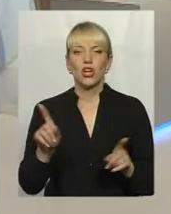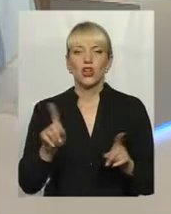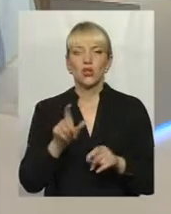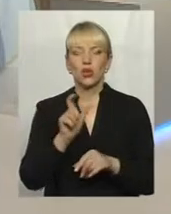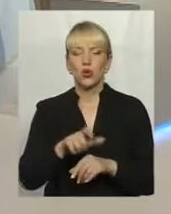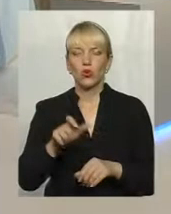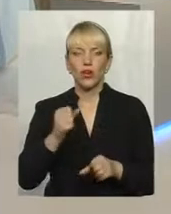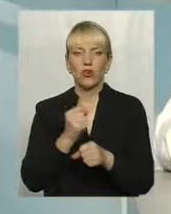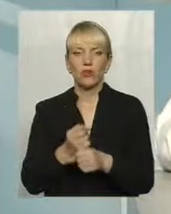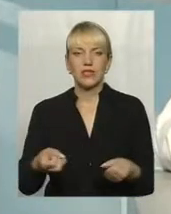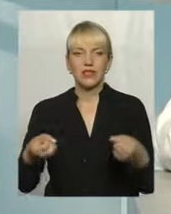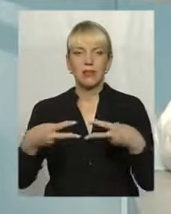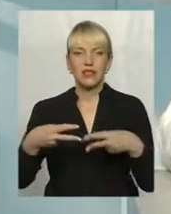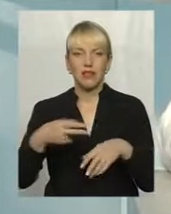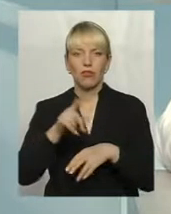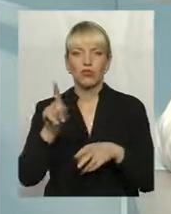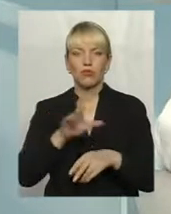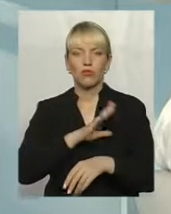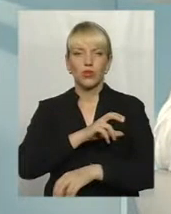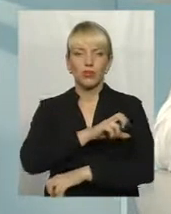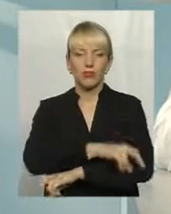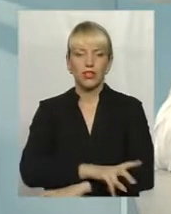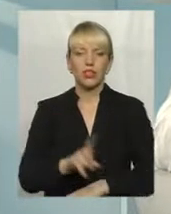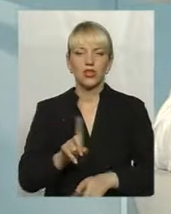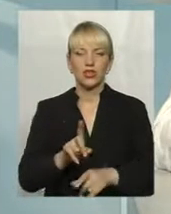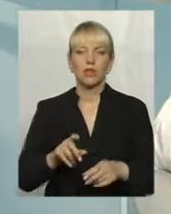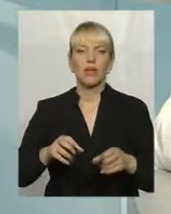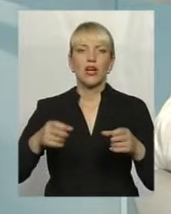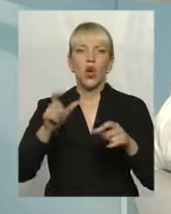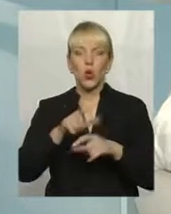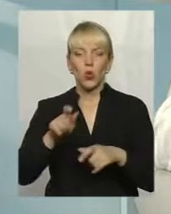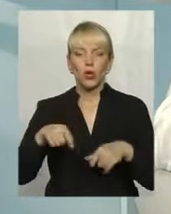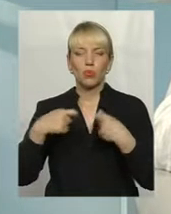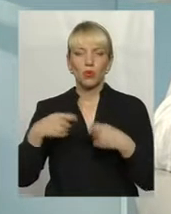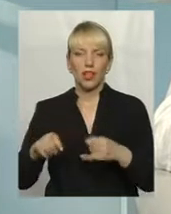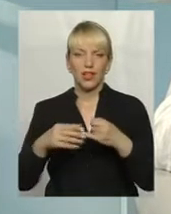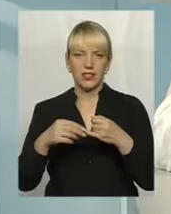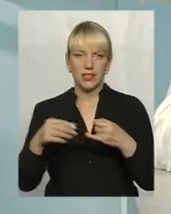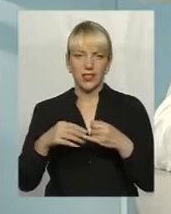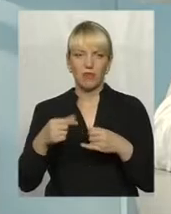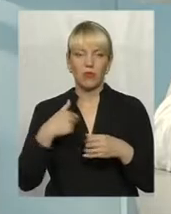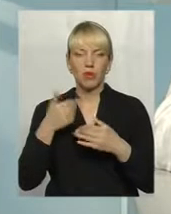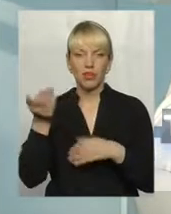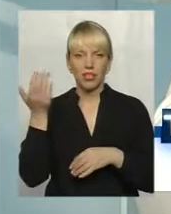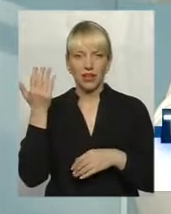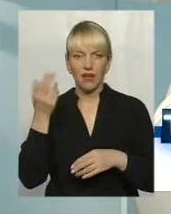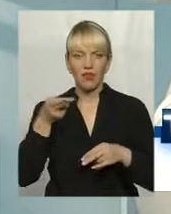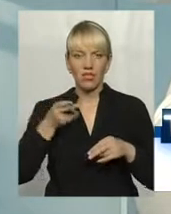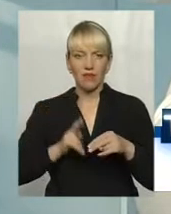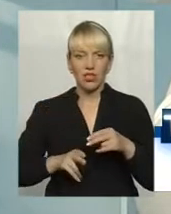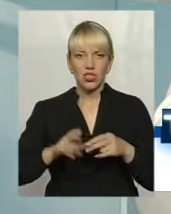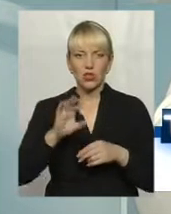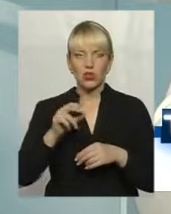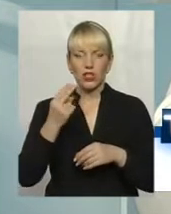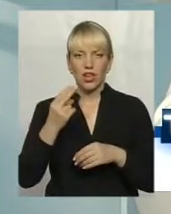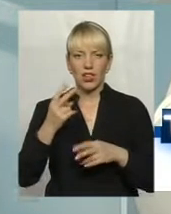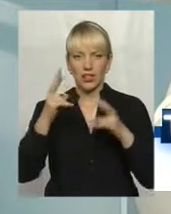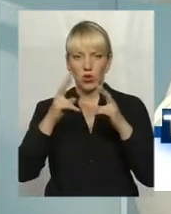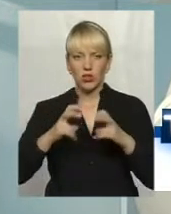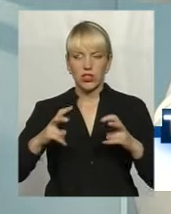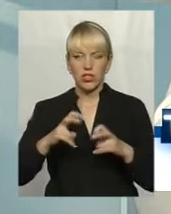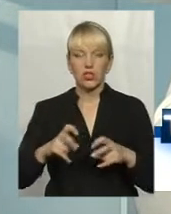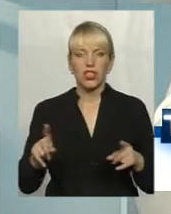землю. Тобто стимулювати, щоб люди продали землю. Ми зовсім недавно завершили соціологічні дослідження, які ми робили по всій